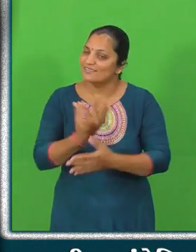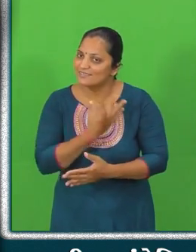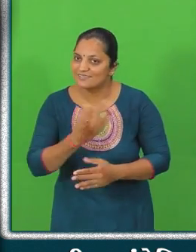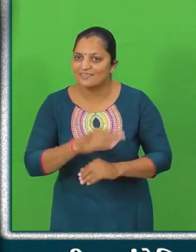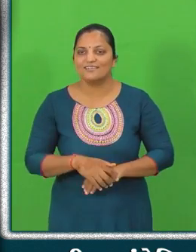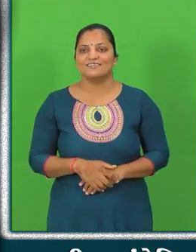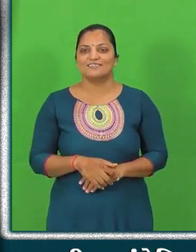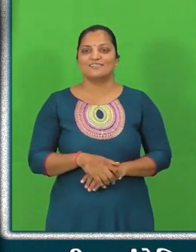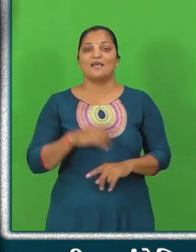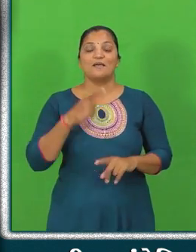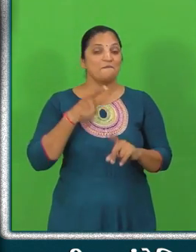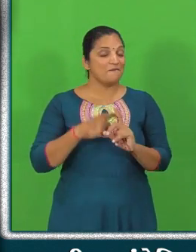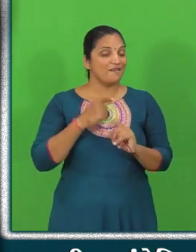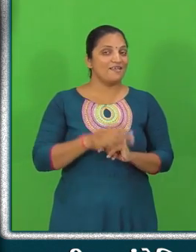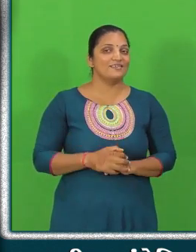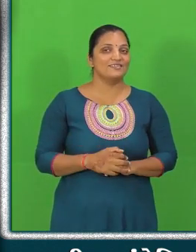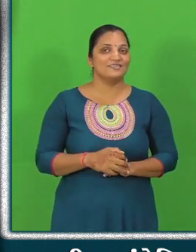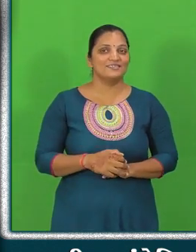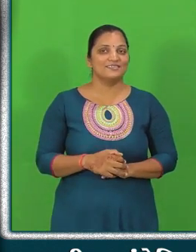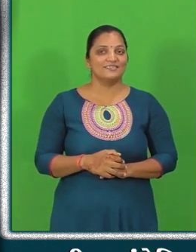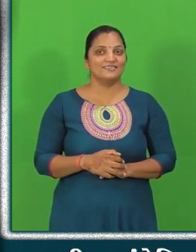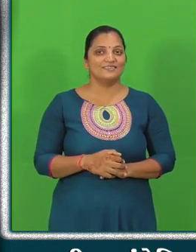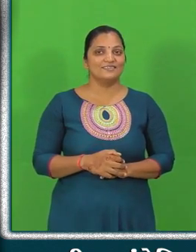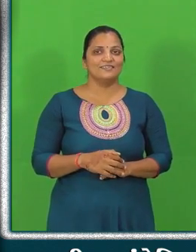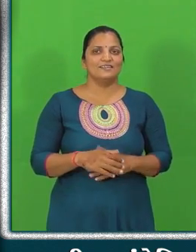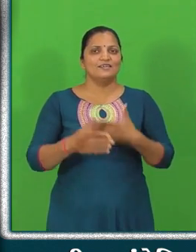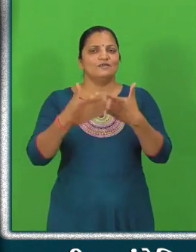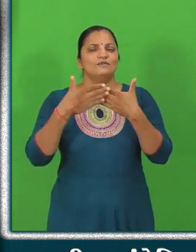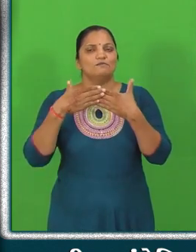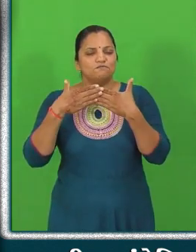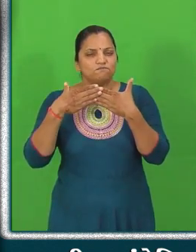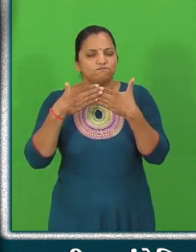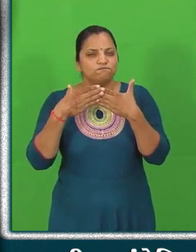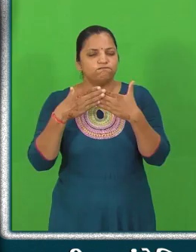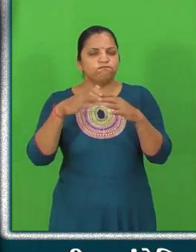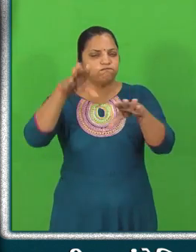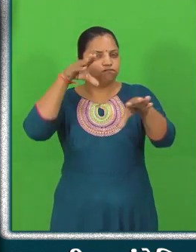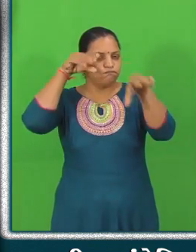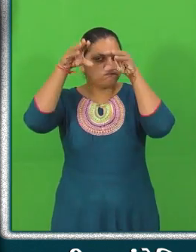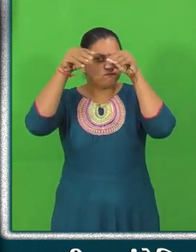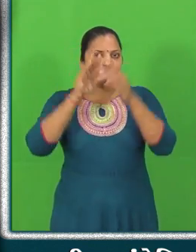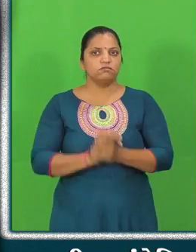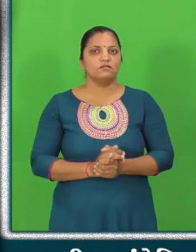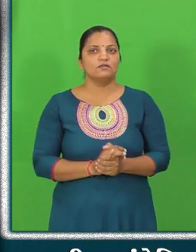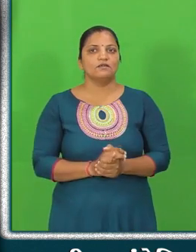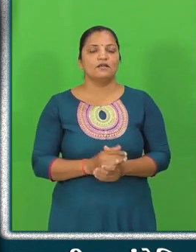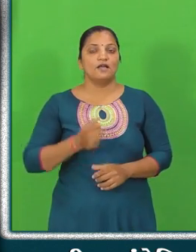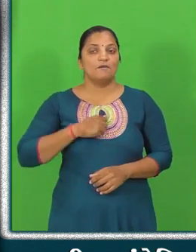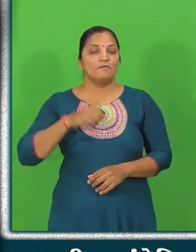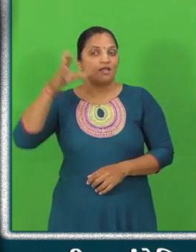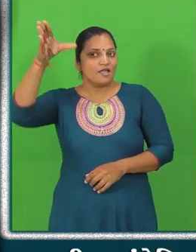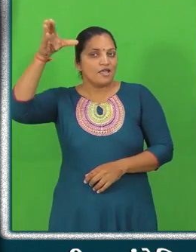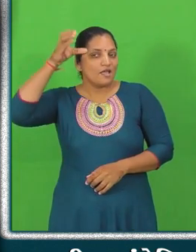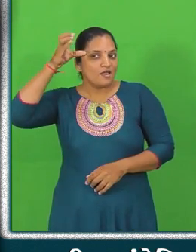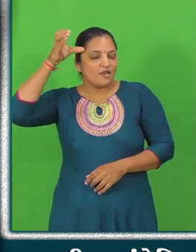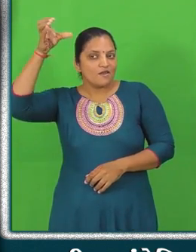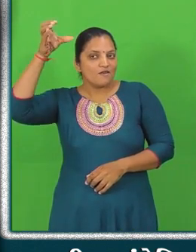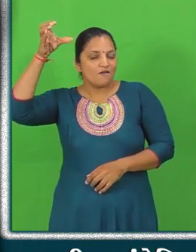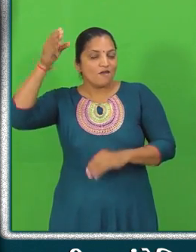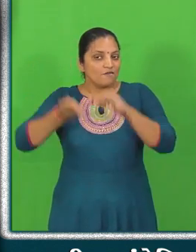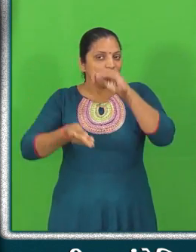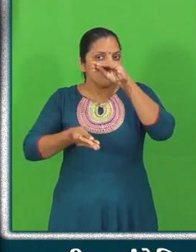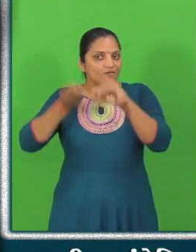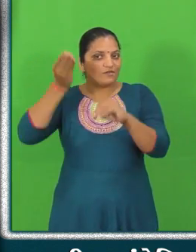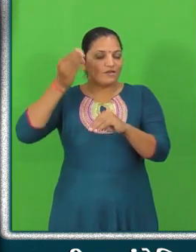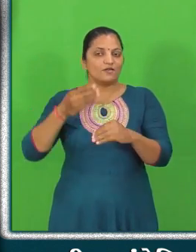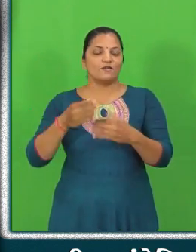સરસ મજાનું, અને આપણે અભ્યાસ માત્ર પરીક્ષા લક્ષી જ કરીએ છીએ, આપણા જ્ઞાનમાં વધારો કરવા માટે આપણે અભ્યાસ કરી